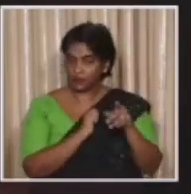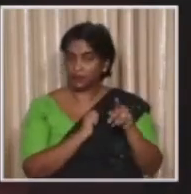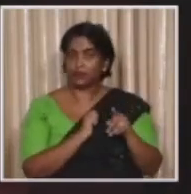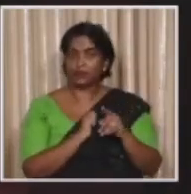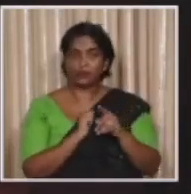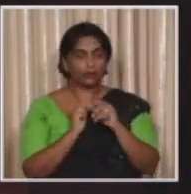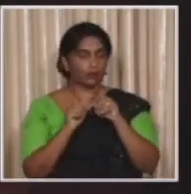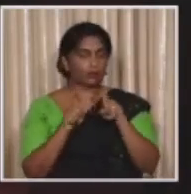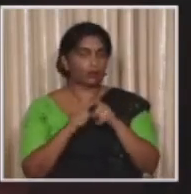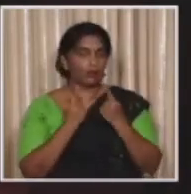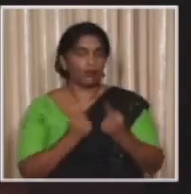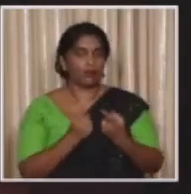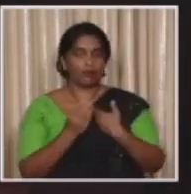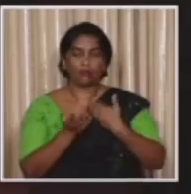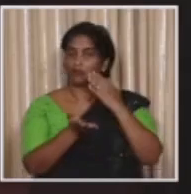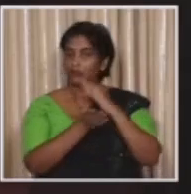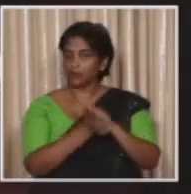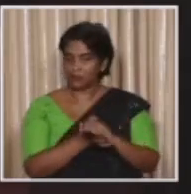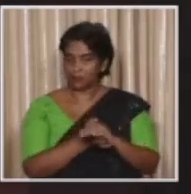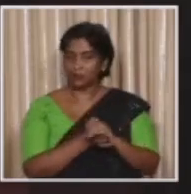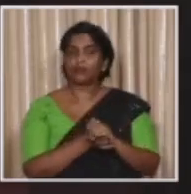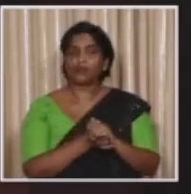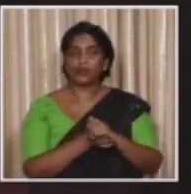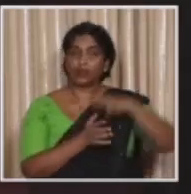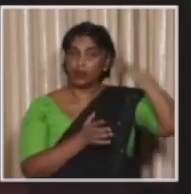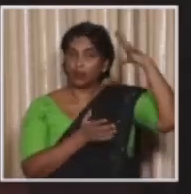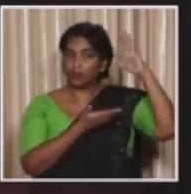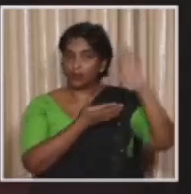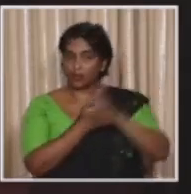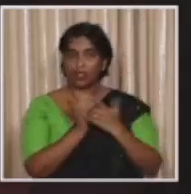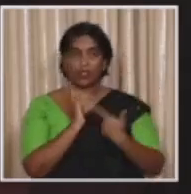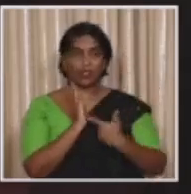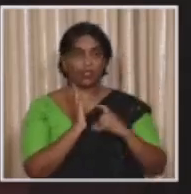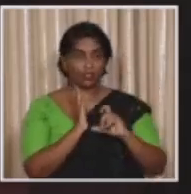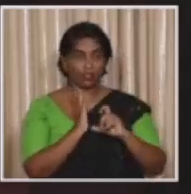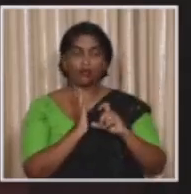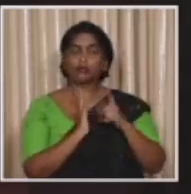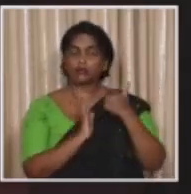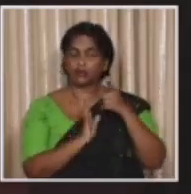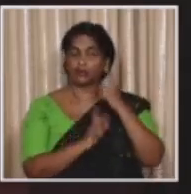හිඟය පියවීමට සූර්ය බල තාක්ෂණ ශිල්පීන්